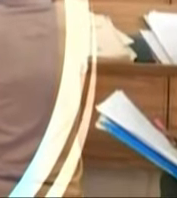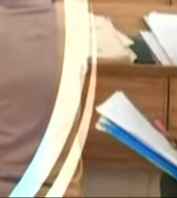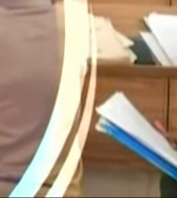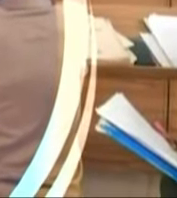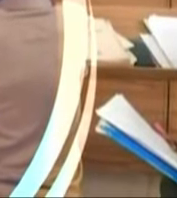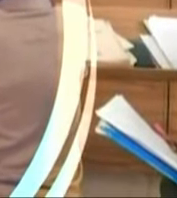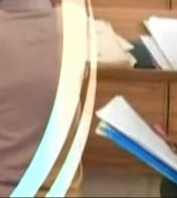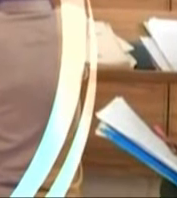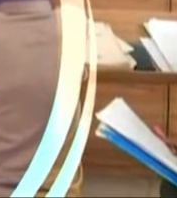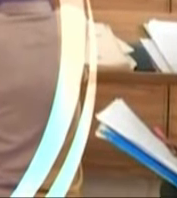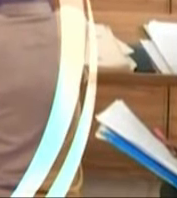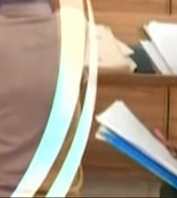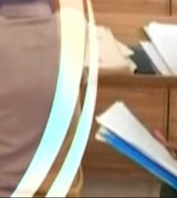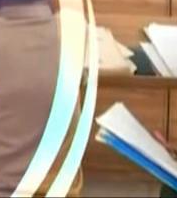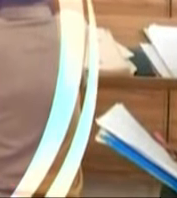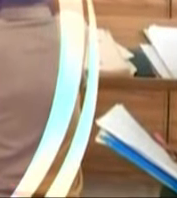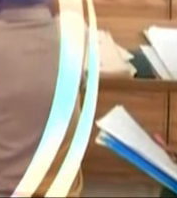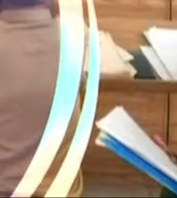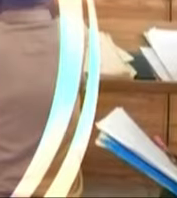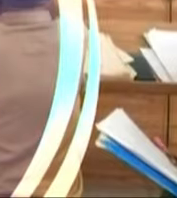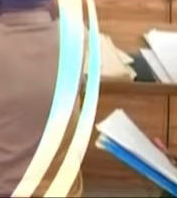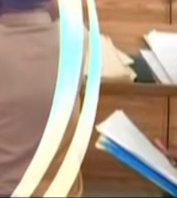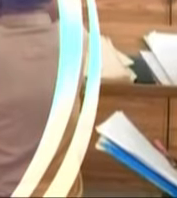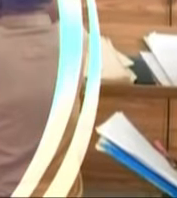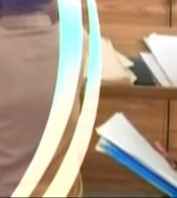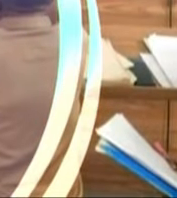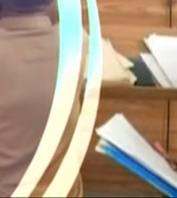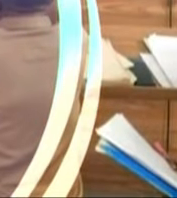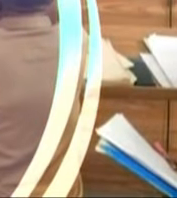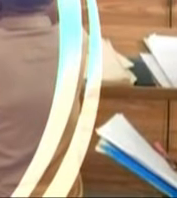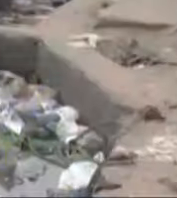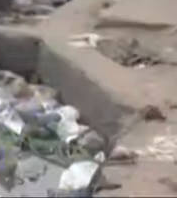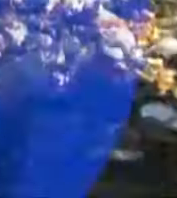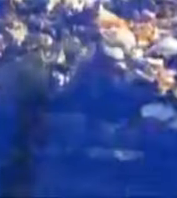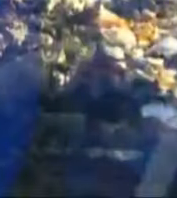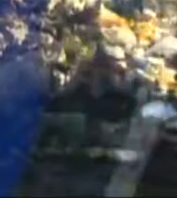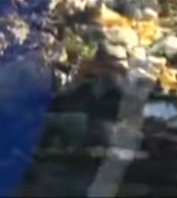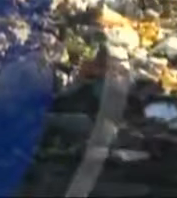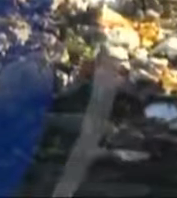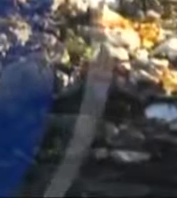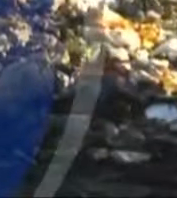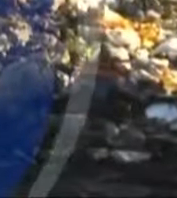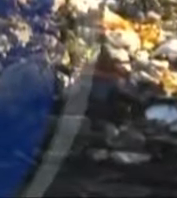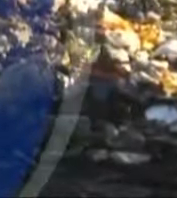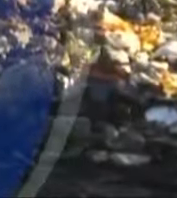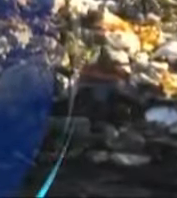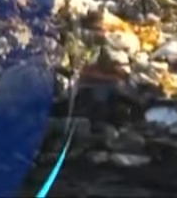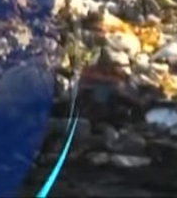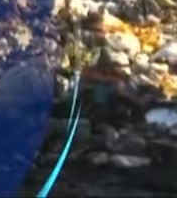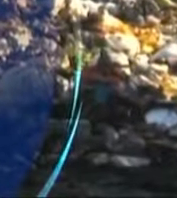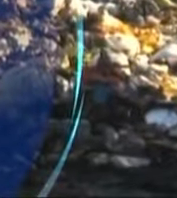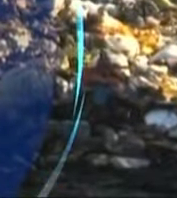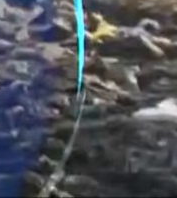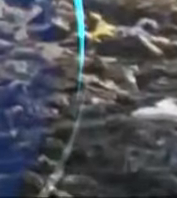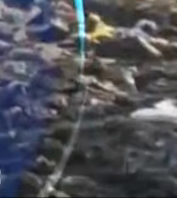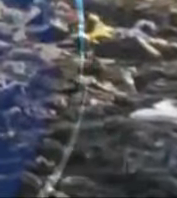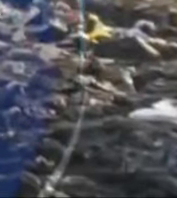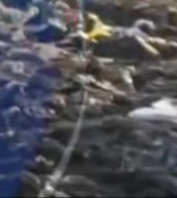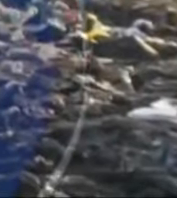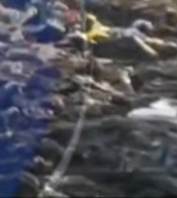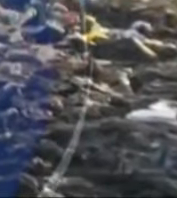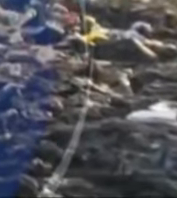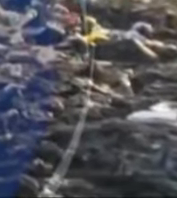revient dans un instant. Et enfin, la route université sous les ordures. Les collines des déchets et d'immondices